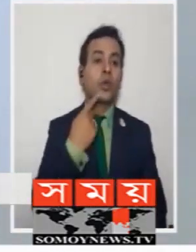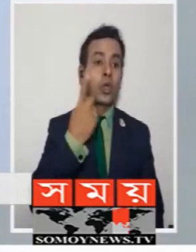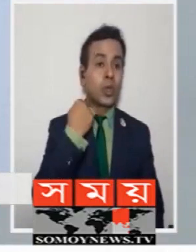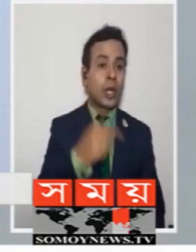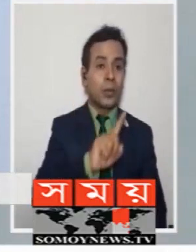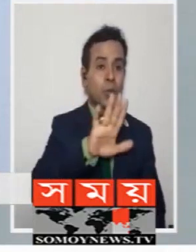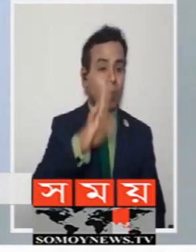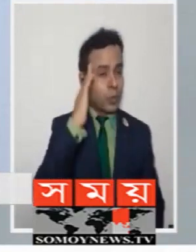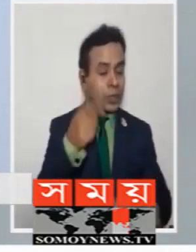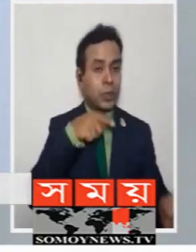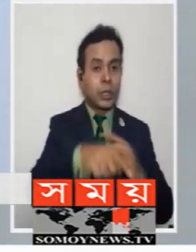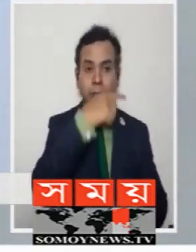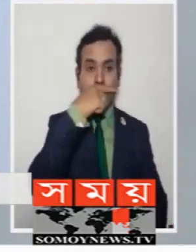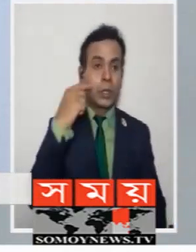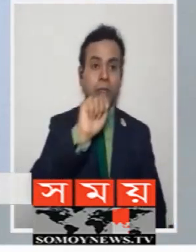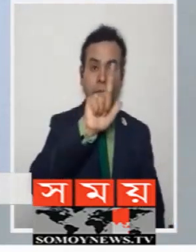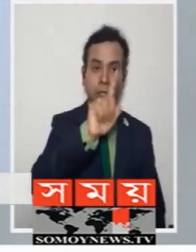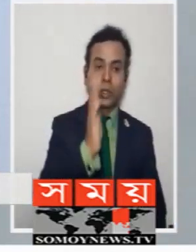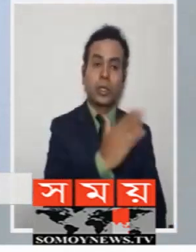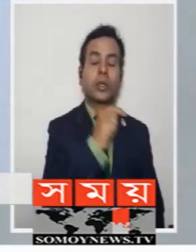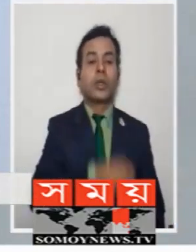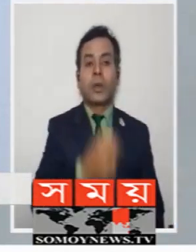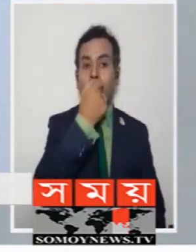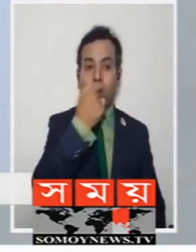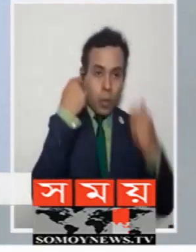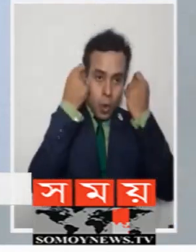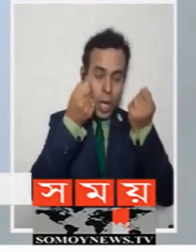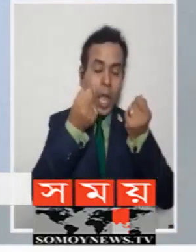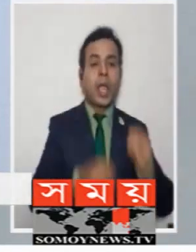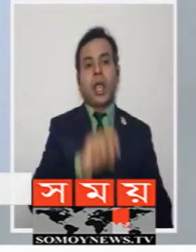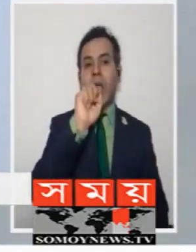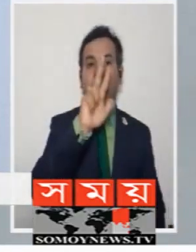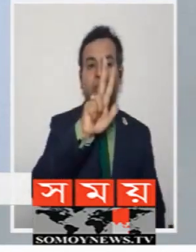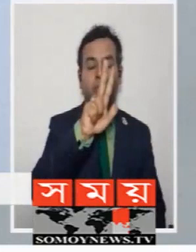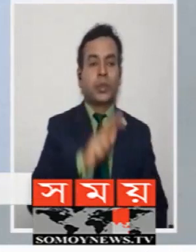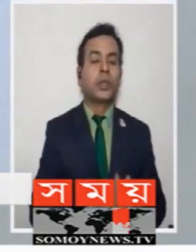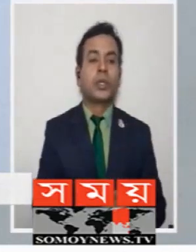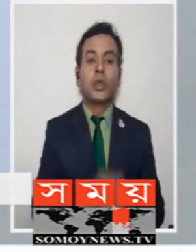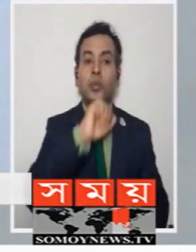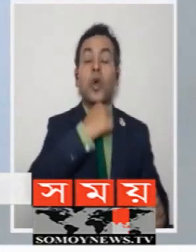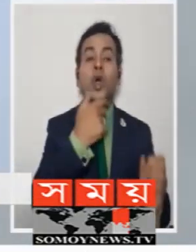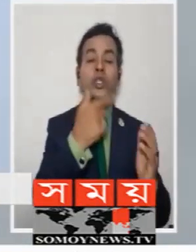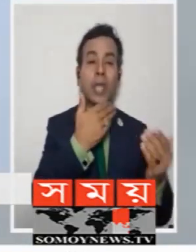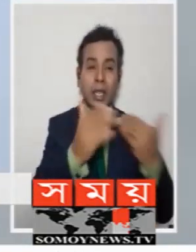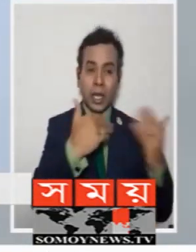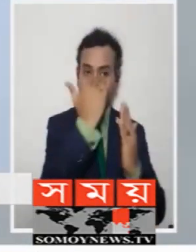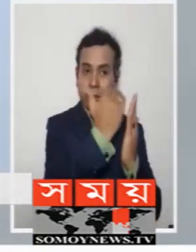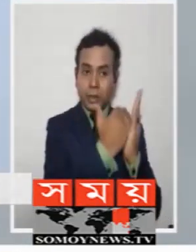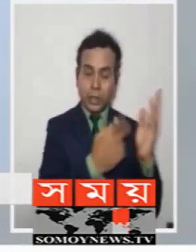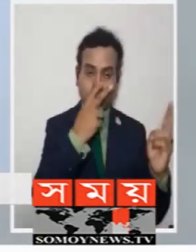8 জন। তাদের বয়স ভিত্তিক বিশ্লেষণে আমরা দেখছি যে 81 থেকে 90 বছরের মধ্যে 2 জন,